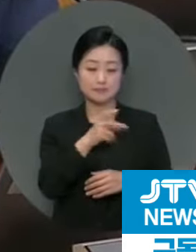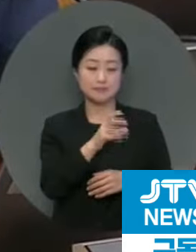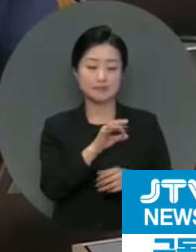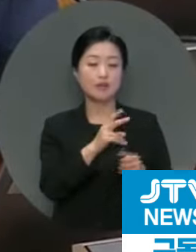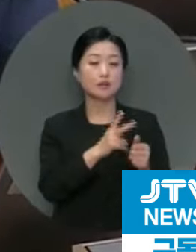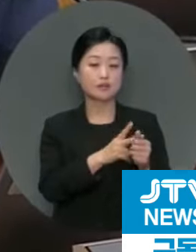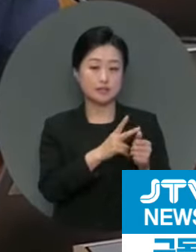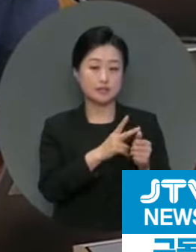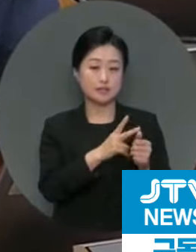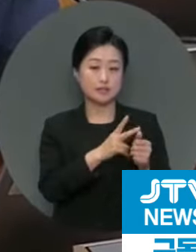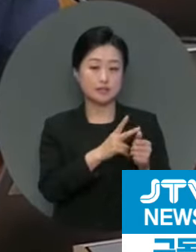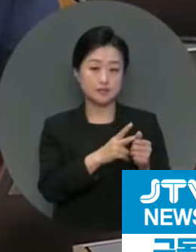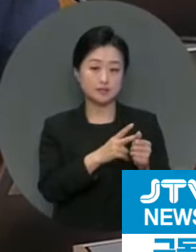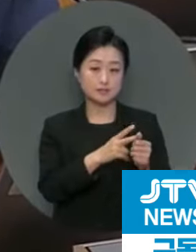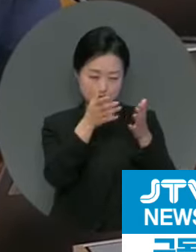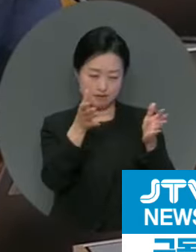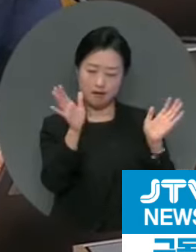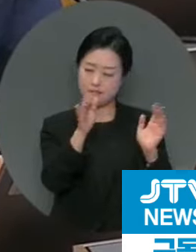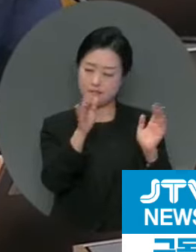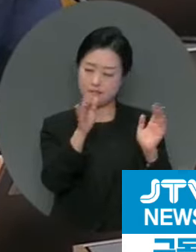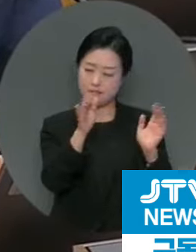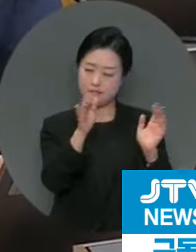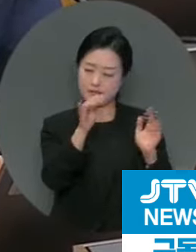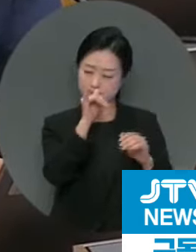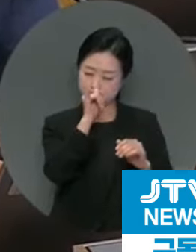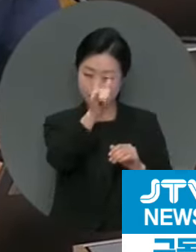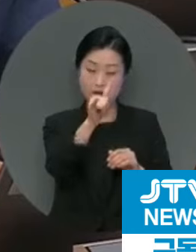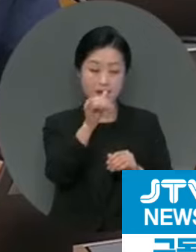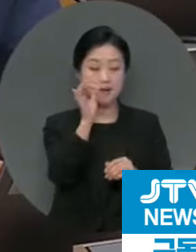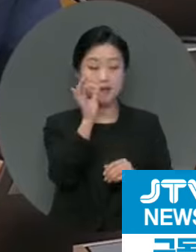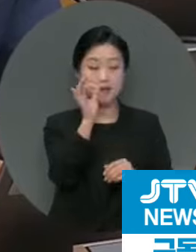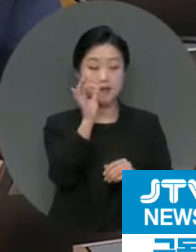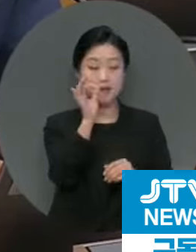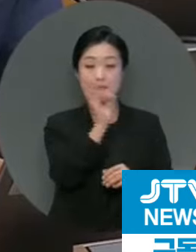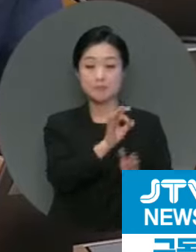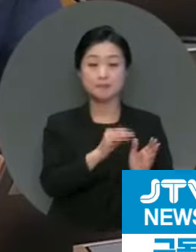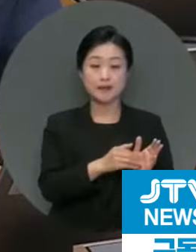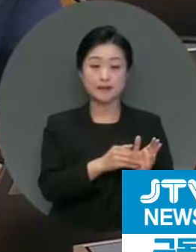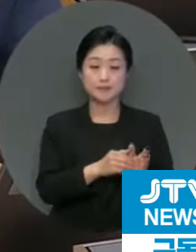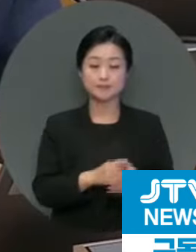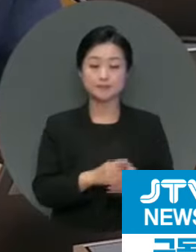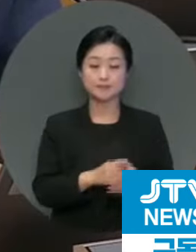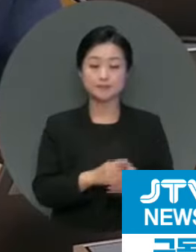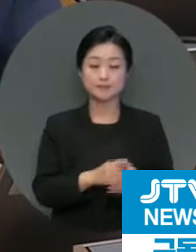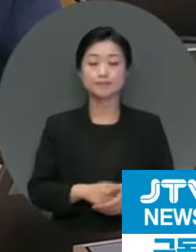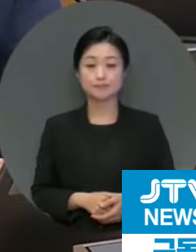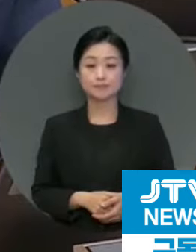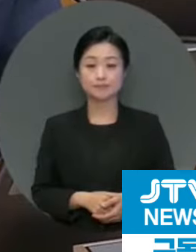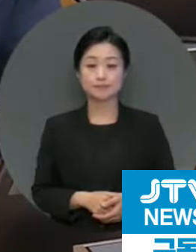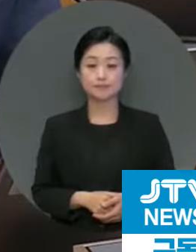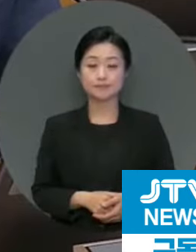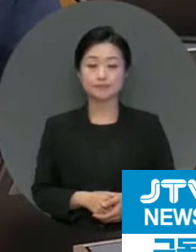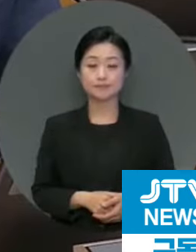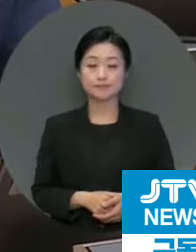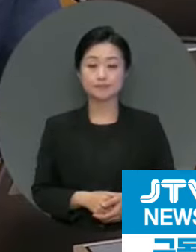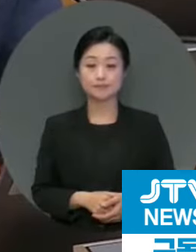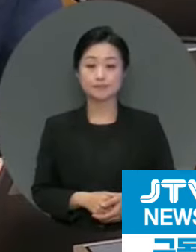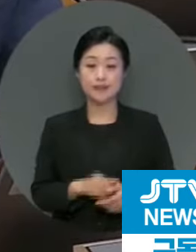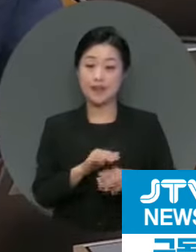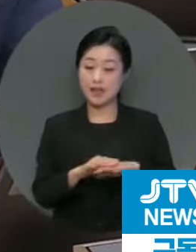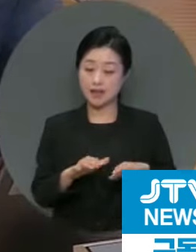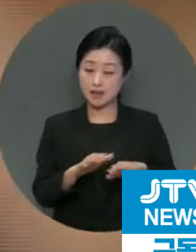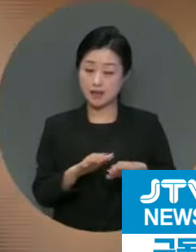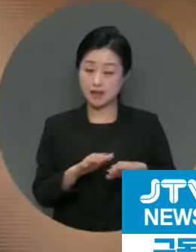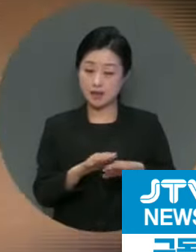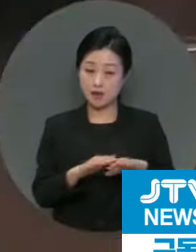명 선생님의 식견이 가장 탁월하다고 장담합니다. 이렇게 이런 것도 남겼고 또